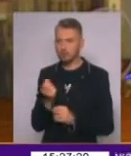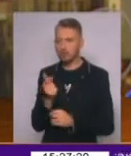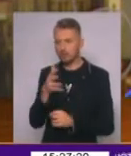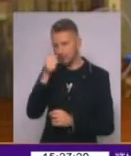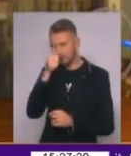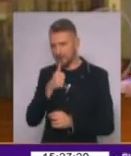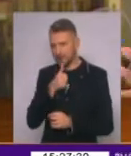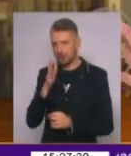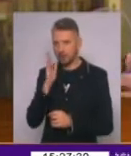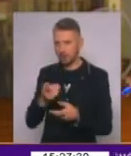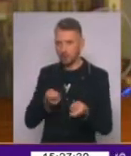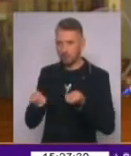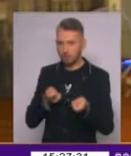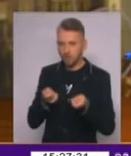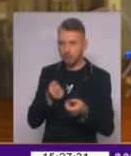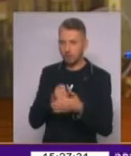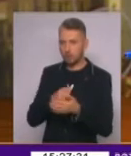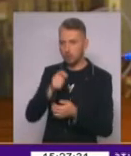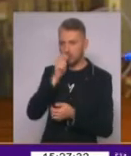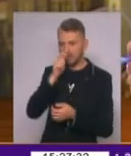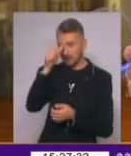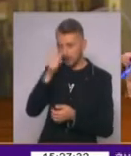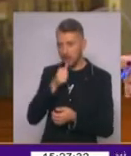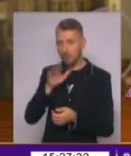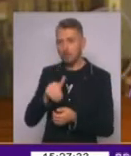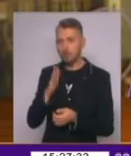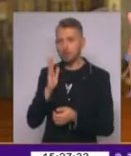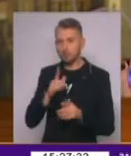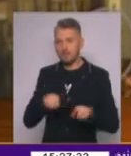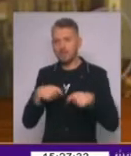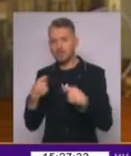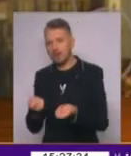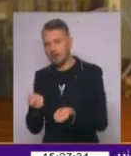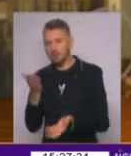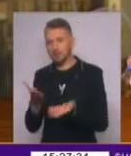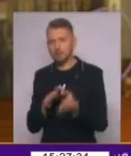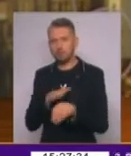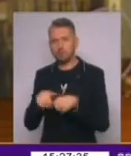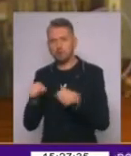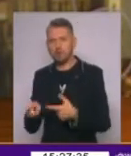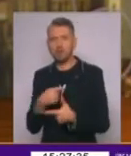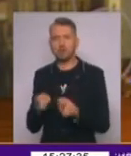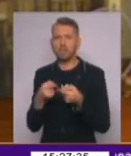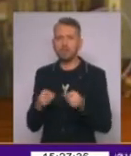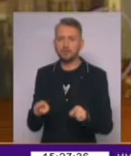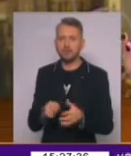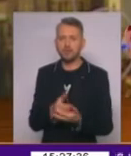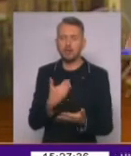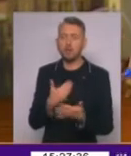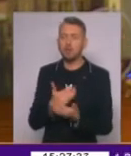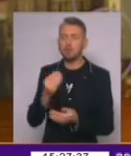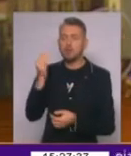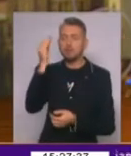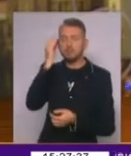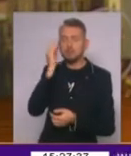буде все ж таки керувати до квітня, і потім будуть процеси передачі, можливо, повноваження або інші. От на вашу точку